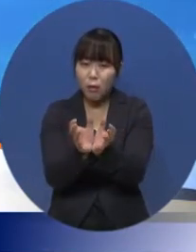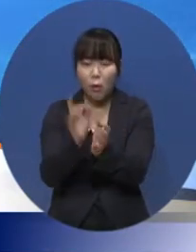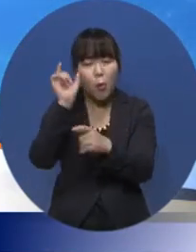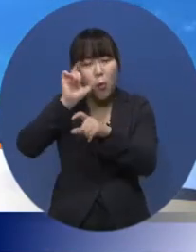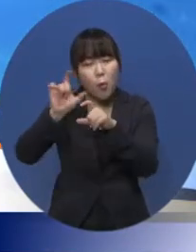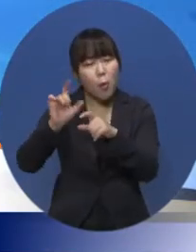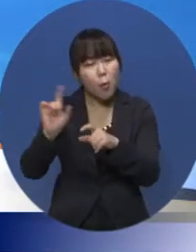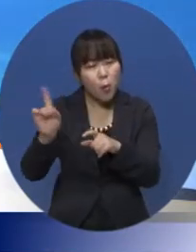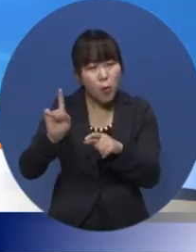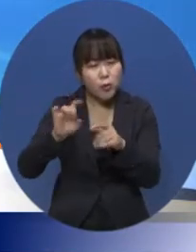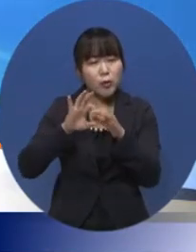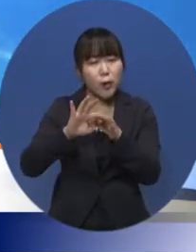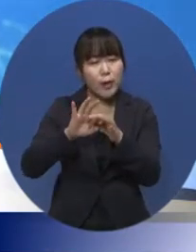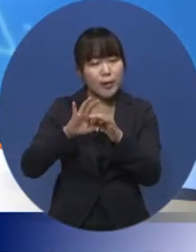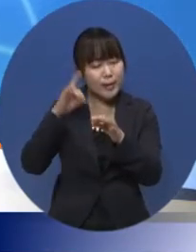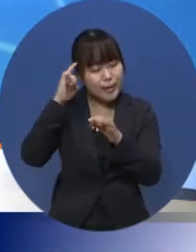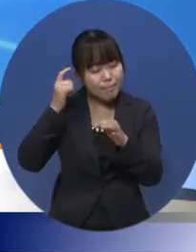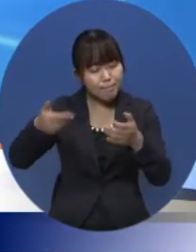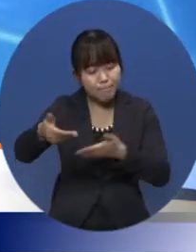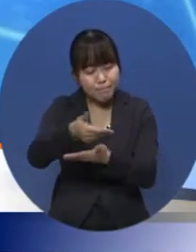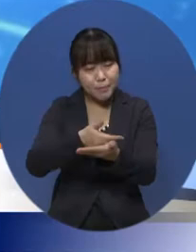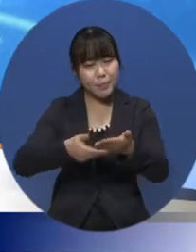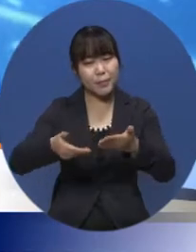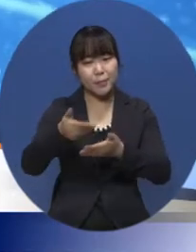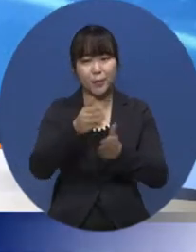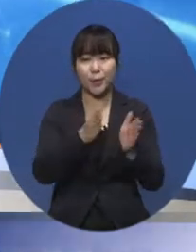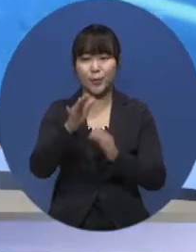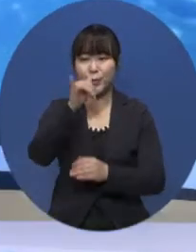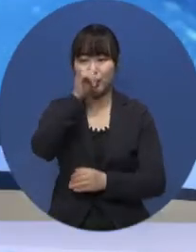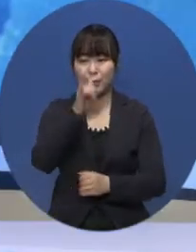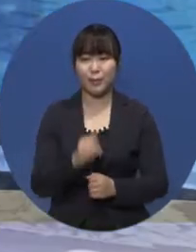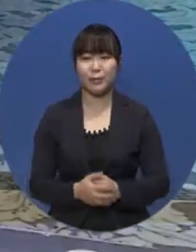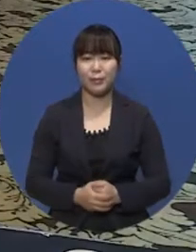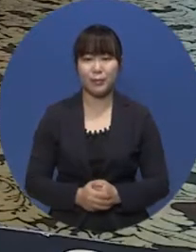고민해야 하는지에 대해 의견을 나누는 자리가 마련됐습니다.